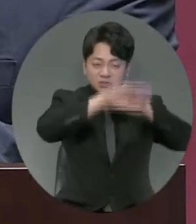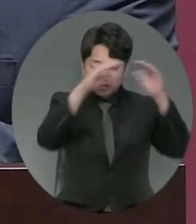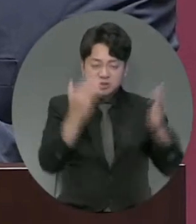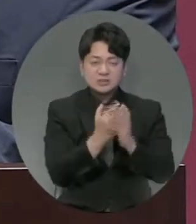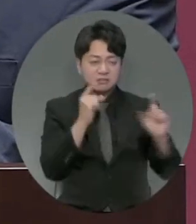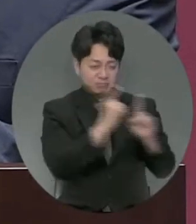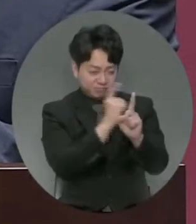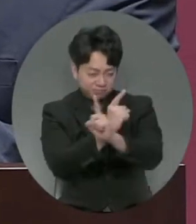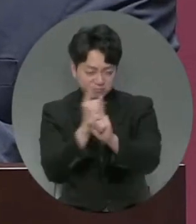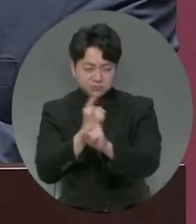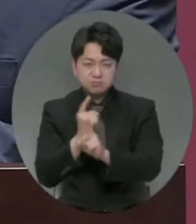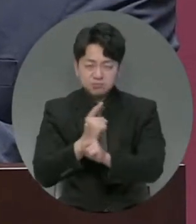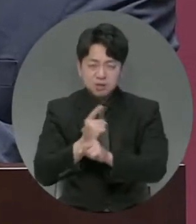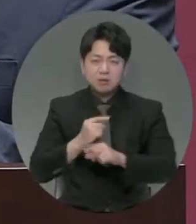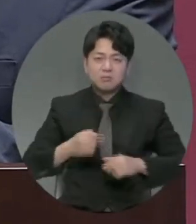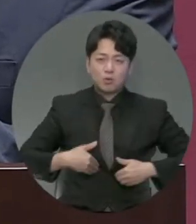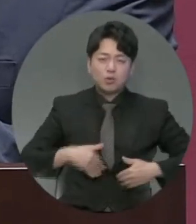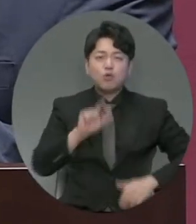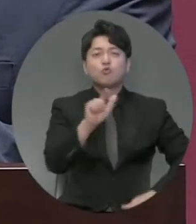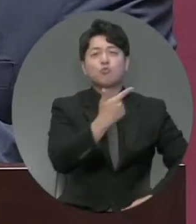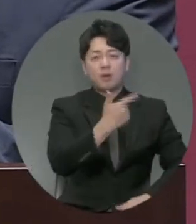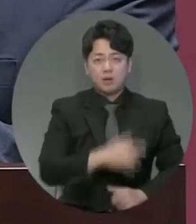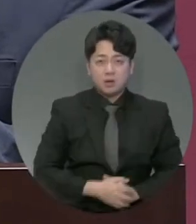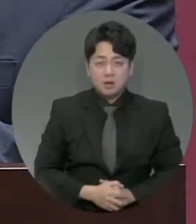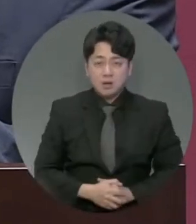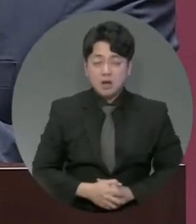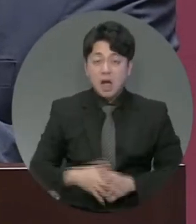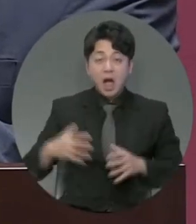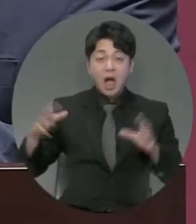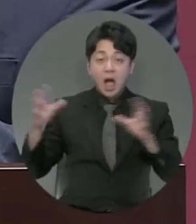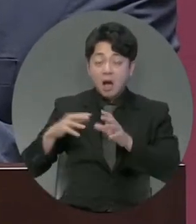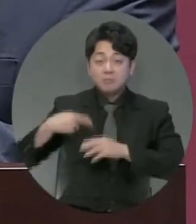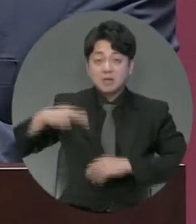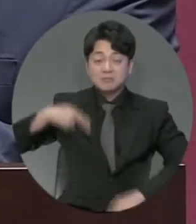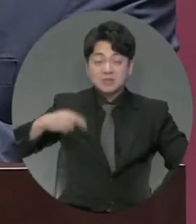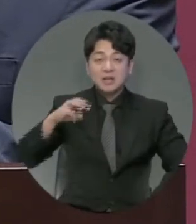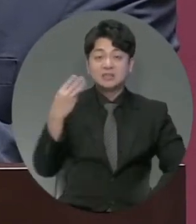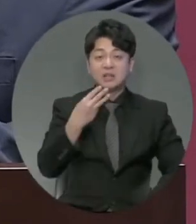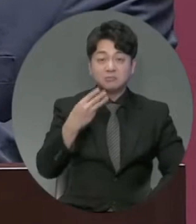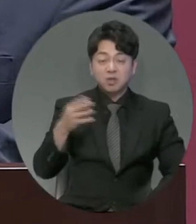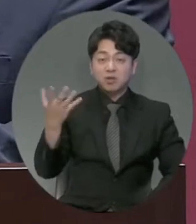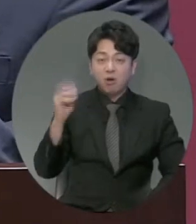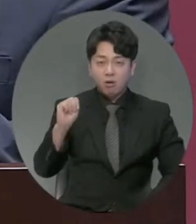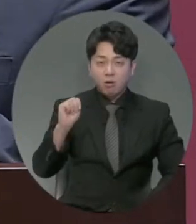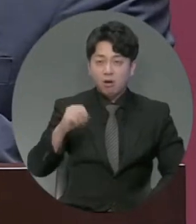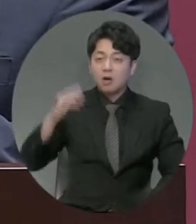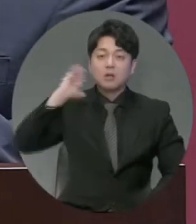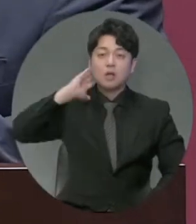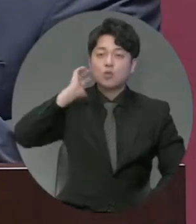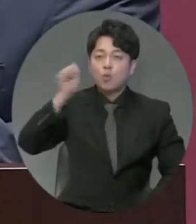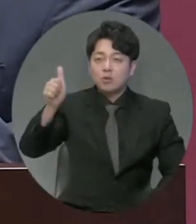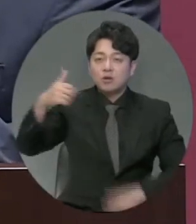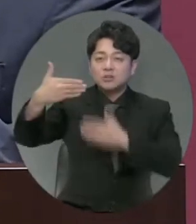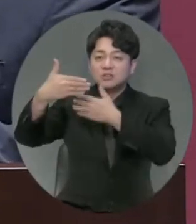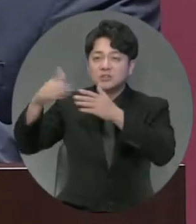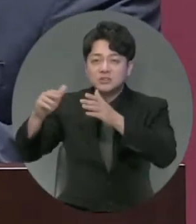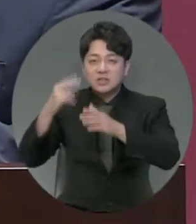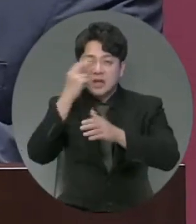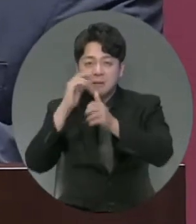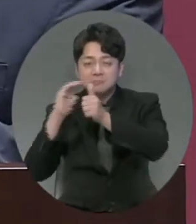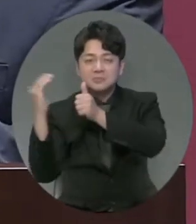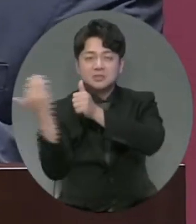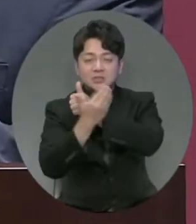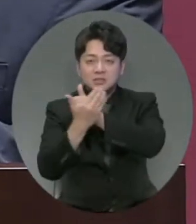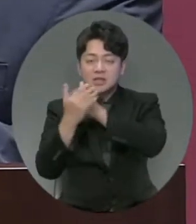이상, 남태령 이전 비용 합참 3천억 이상, 대통령실 감시체계 구축 예산 추가,